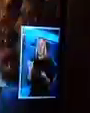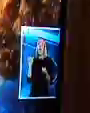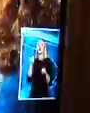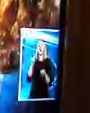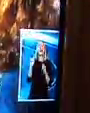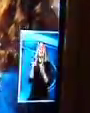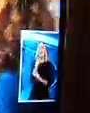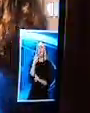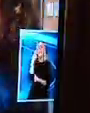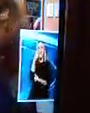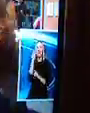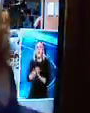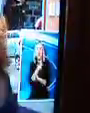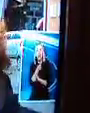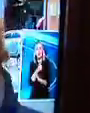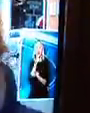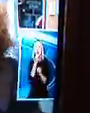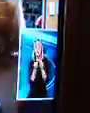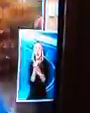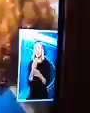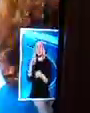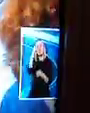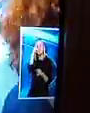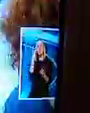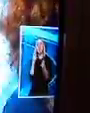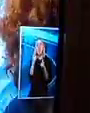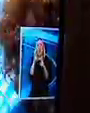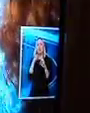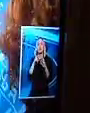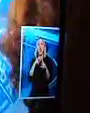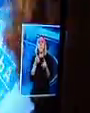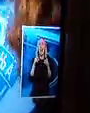pečenja i povrća, po čemu je Sopanja daleko poznata,